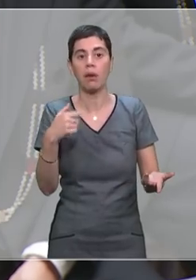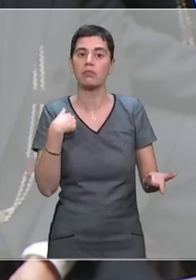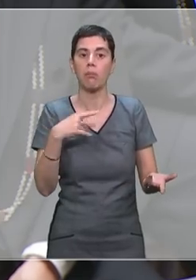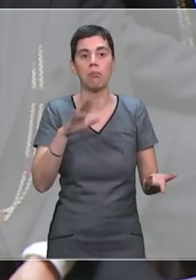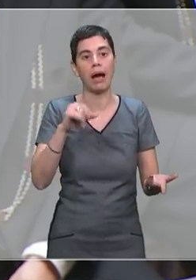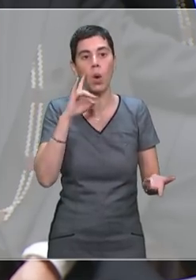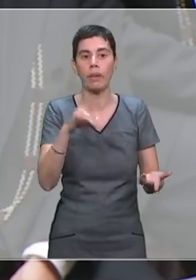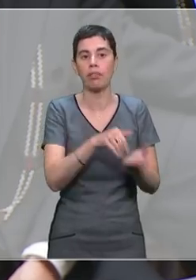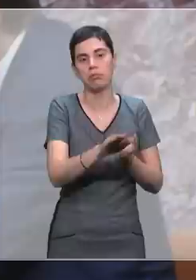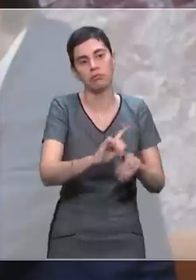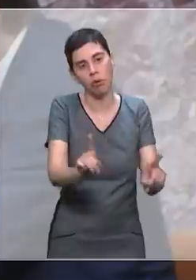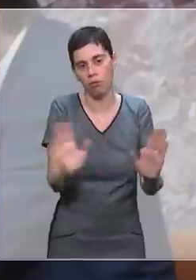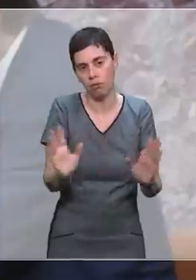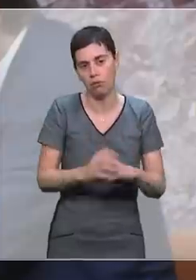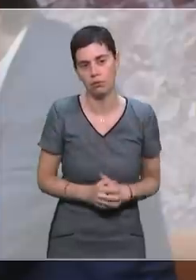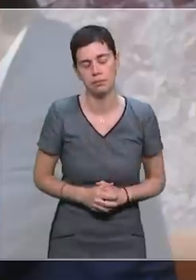rapide.